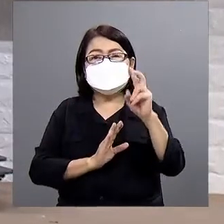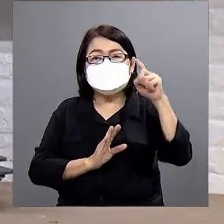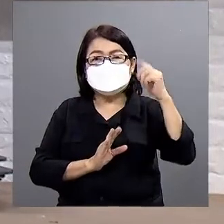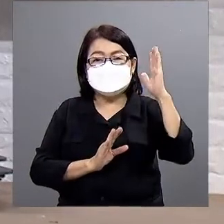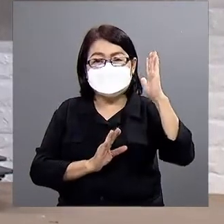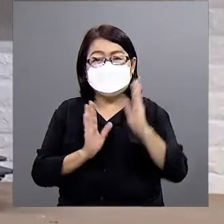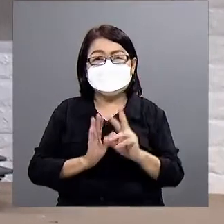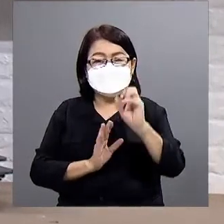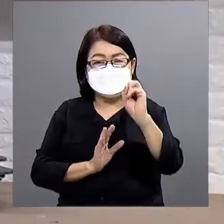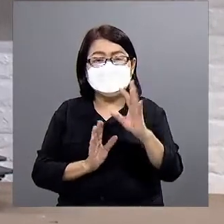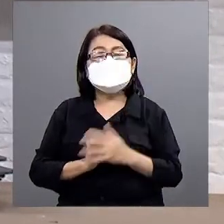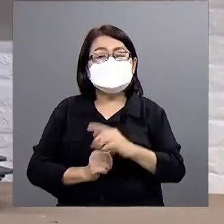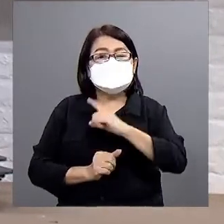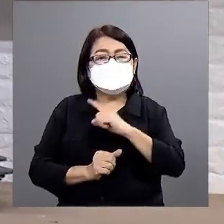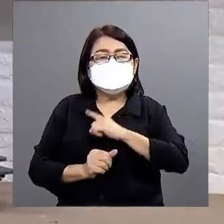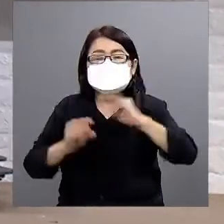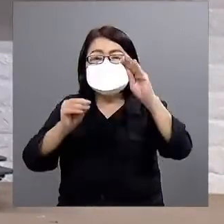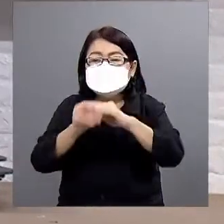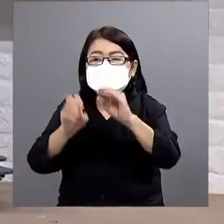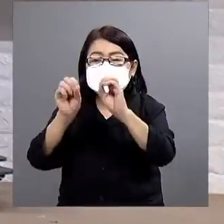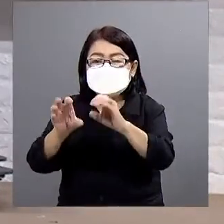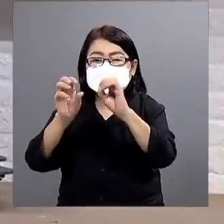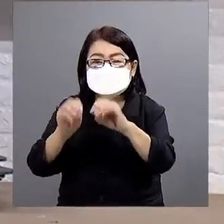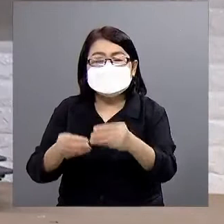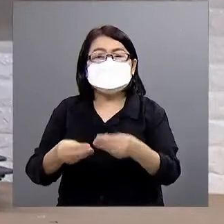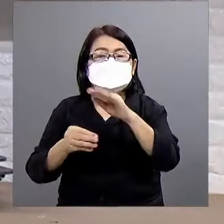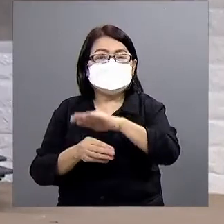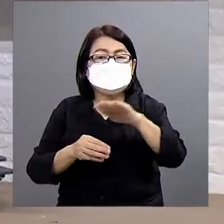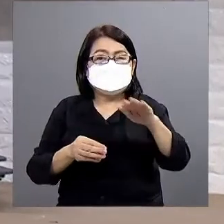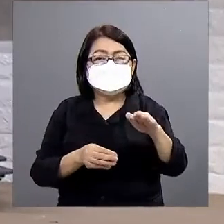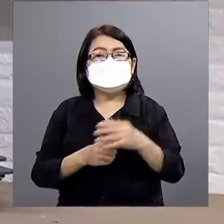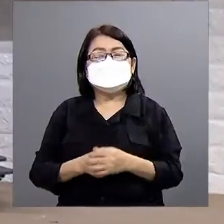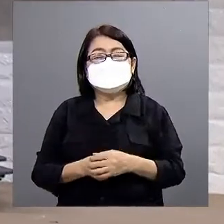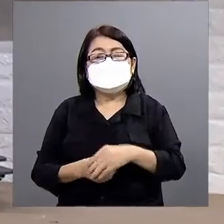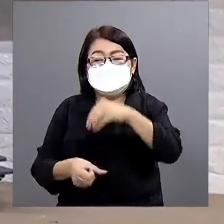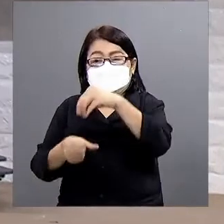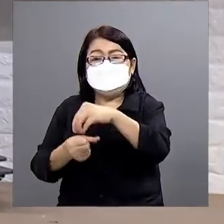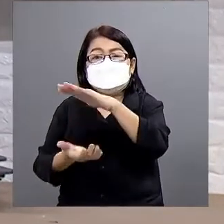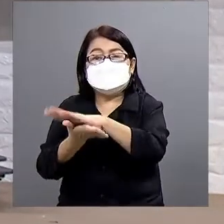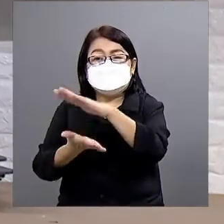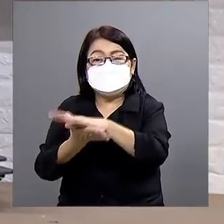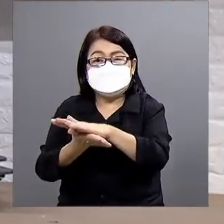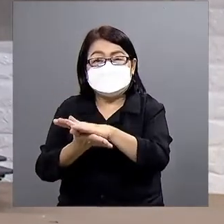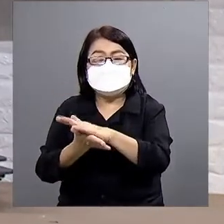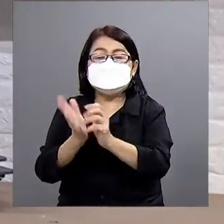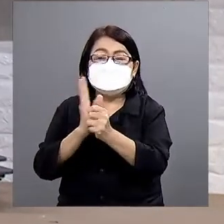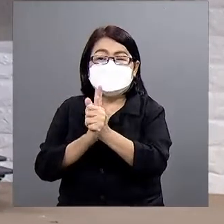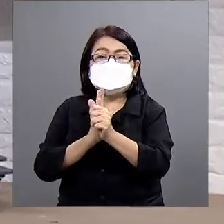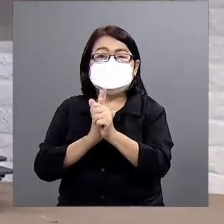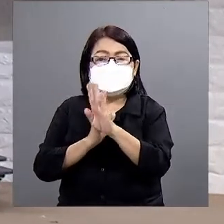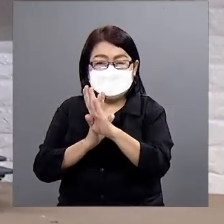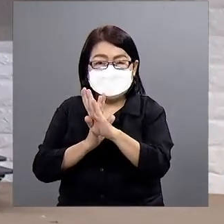นเสริมการเรียนรู้ให้กับน้องๆจากโรงเรียนบ้านยางกระดาวอำเภอดอนมดแดงจังหวัดอุบลราชธานีพื้นที่เล็กๆข